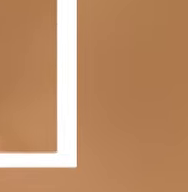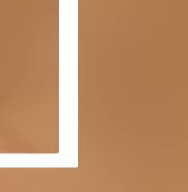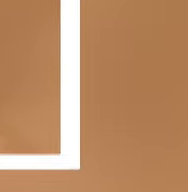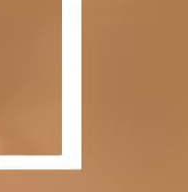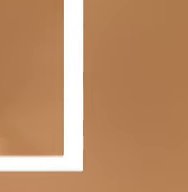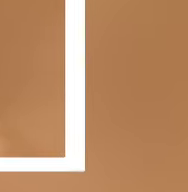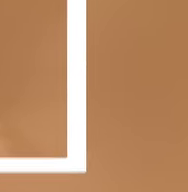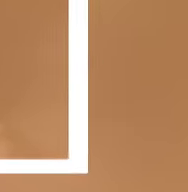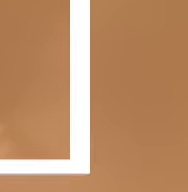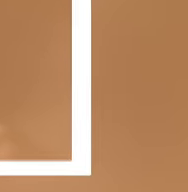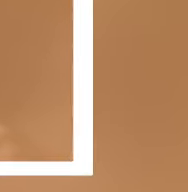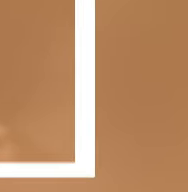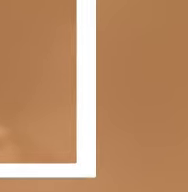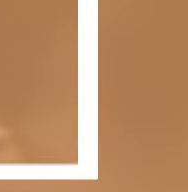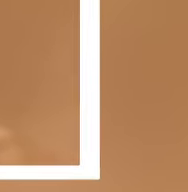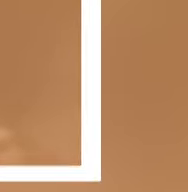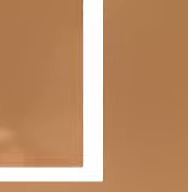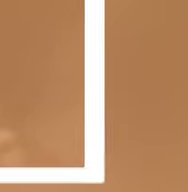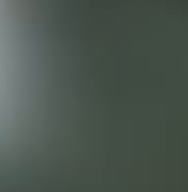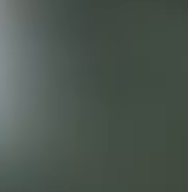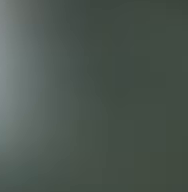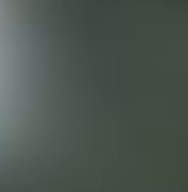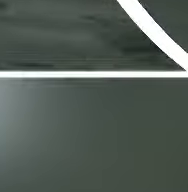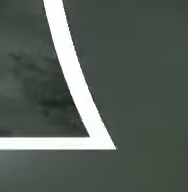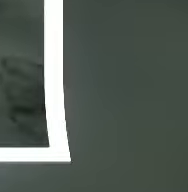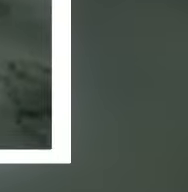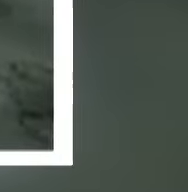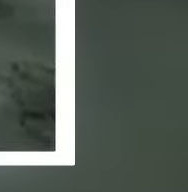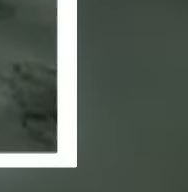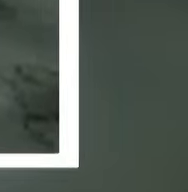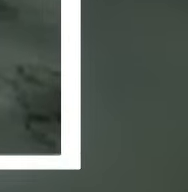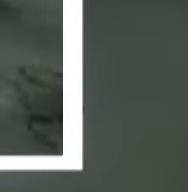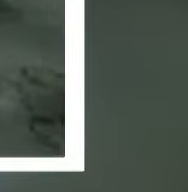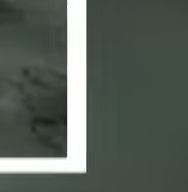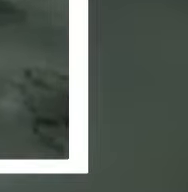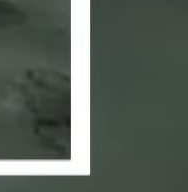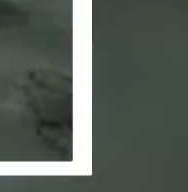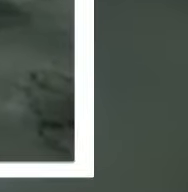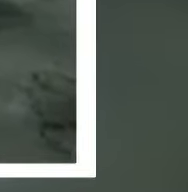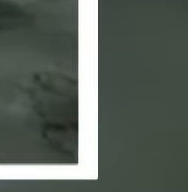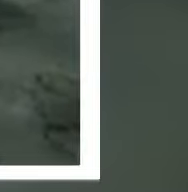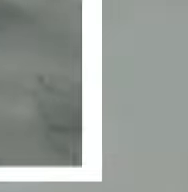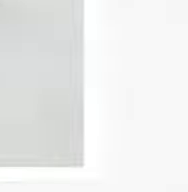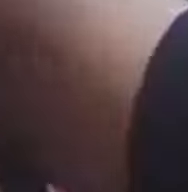Buku yang dibagikan bergambar foto Jan Etes, putra sulung Gibran sekaligus cucu pertama Presiden Jokowi.